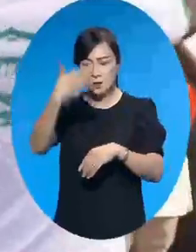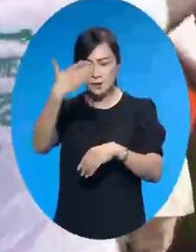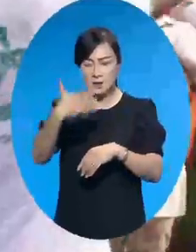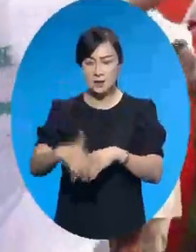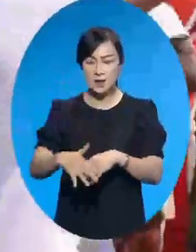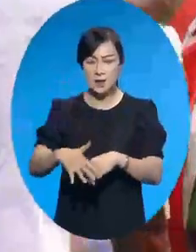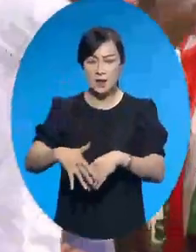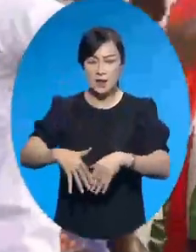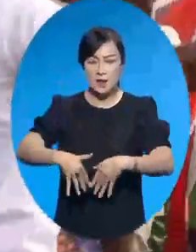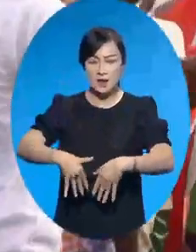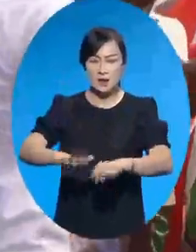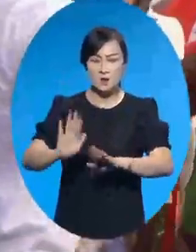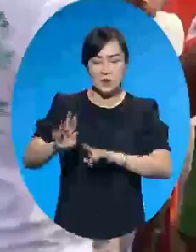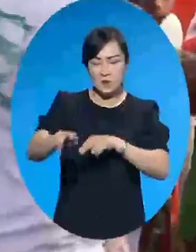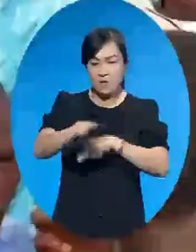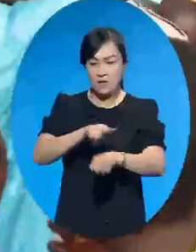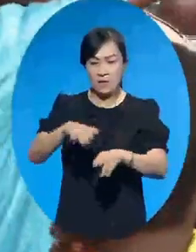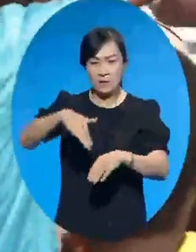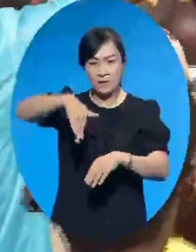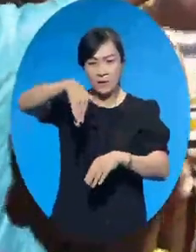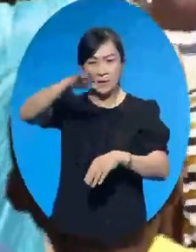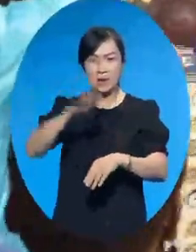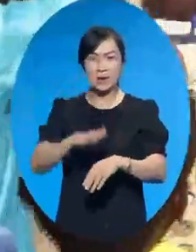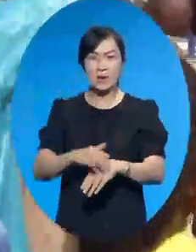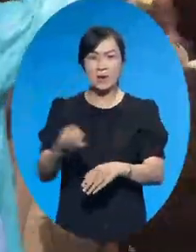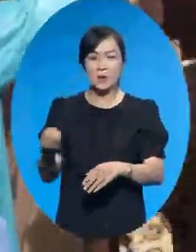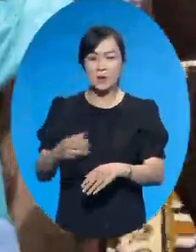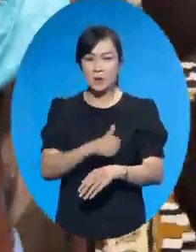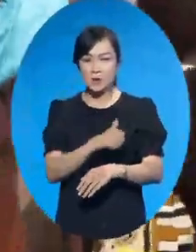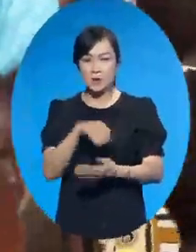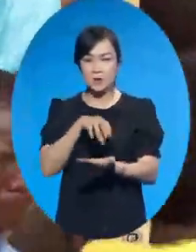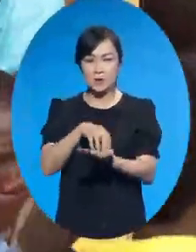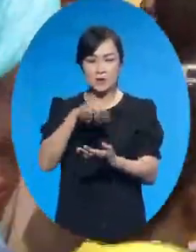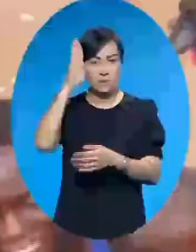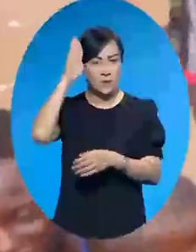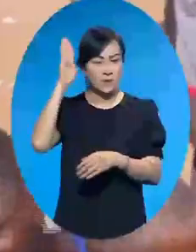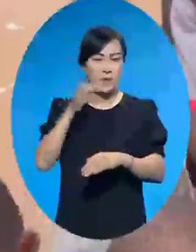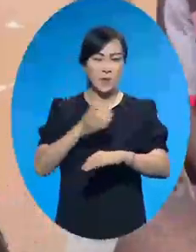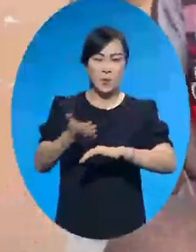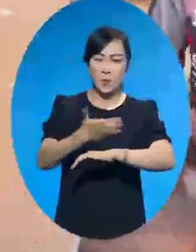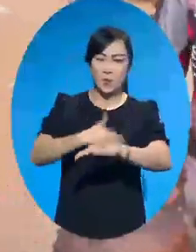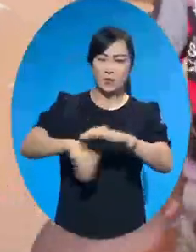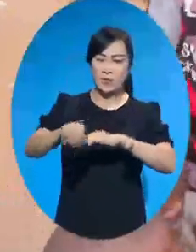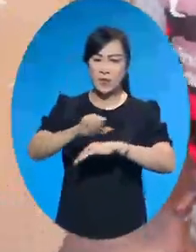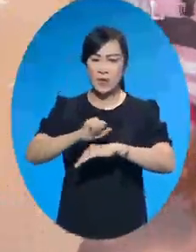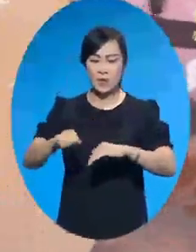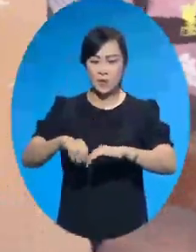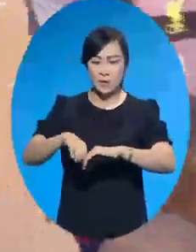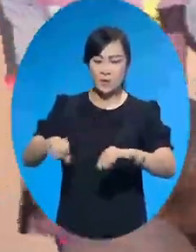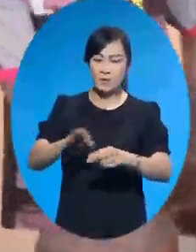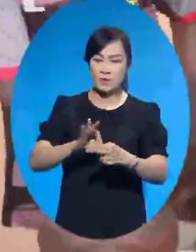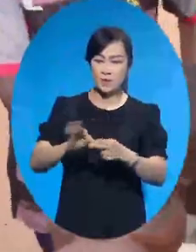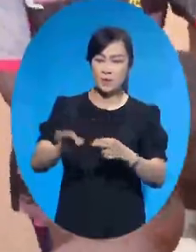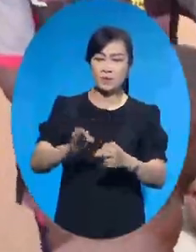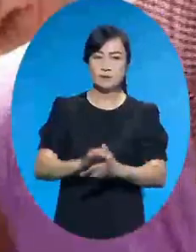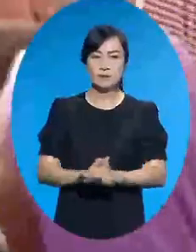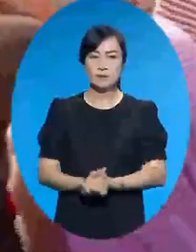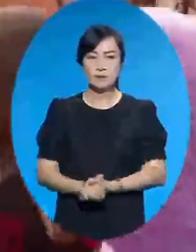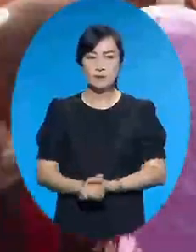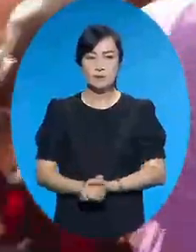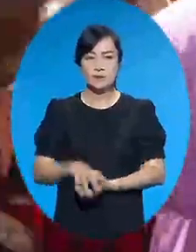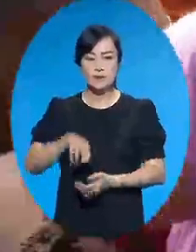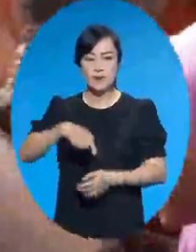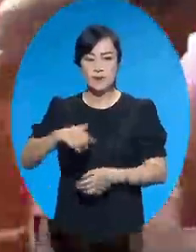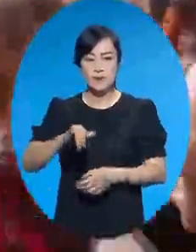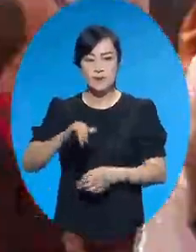bối cảnh làn sóng ngầm chống Pháp ngày càng gia tăng, với một số người dân địa phương cáo buộc nước châu Âu can thiệp sâu vào các vấn đề của họ. Niger